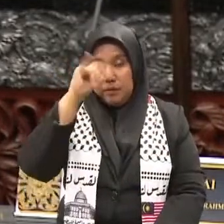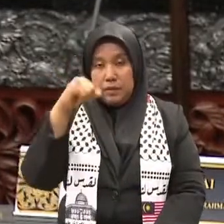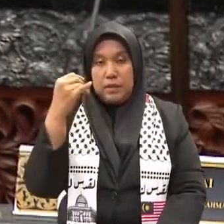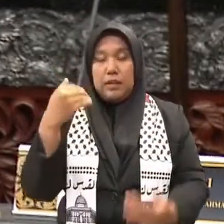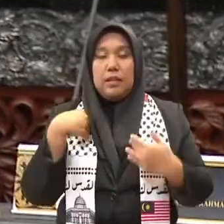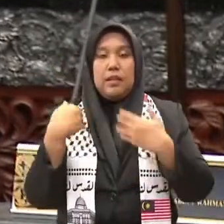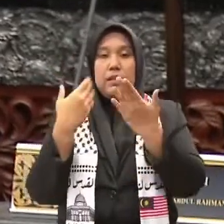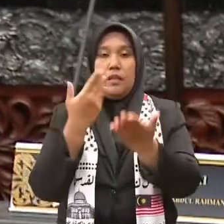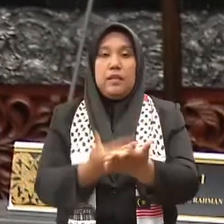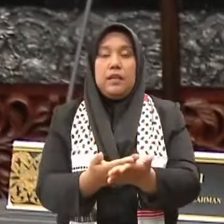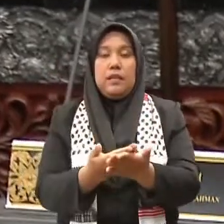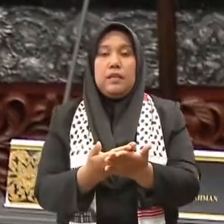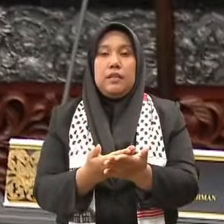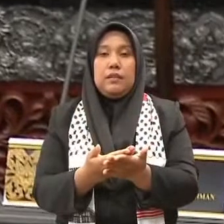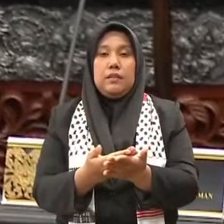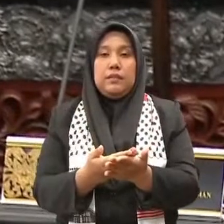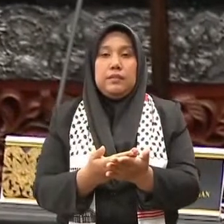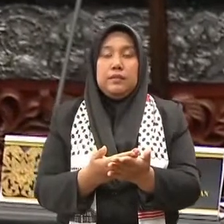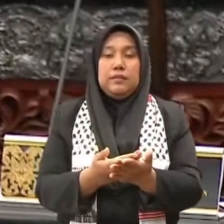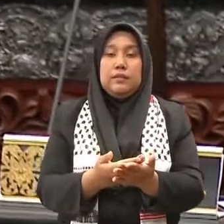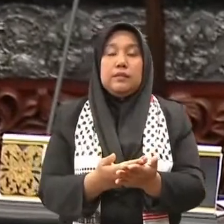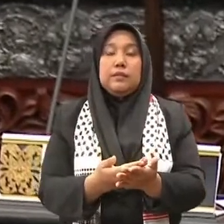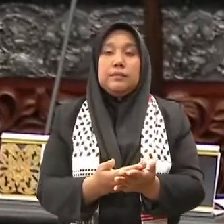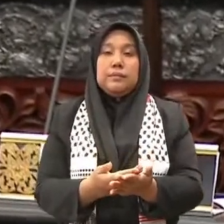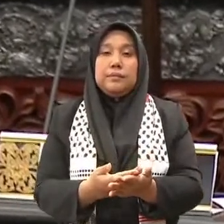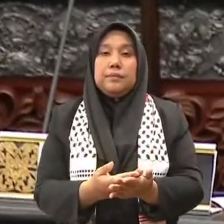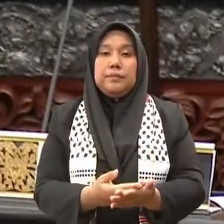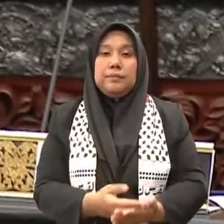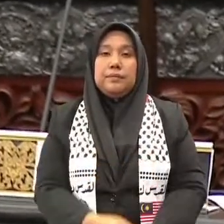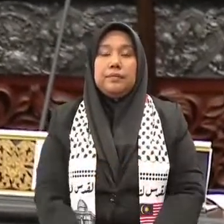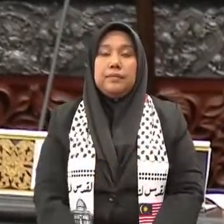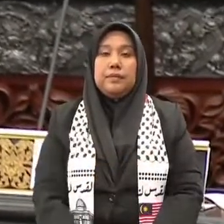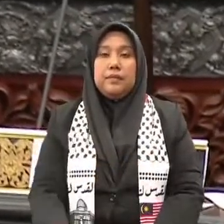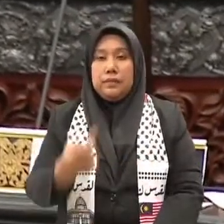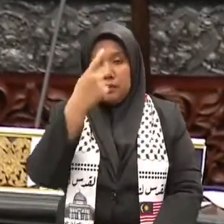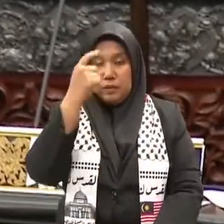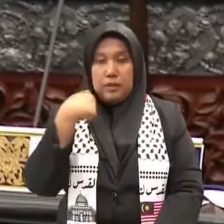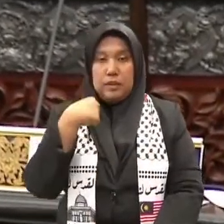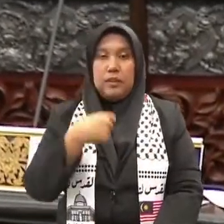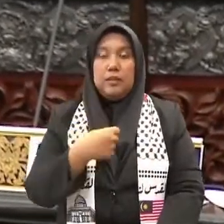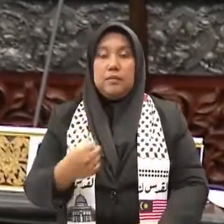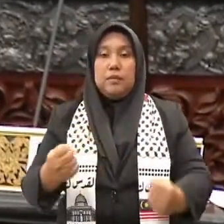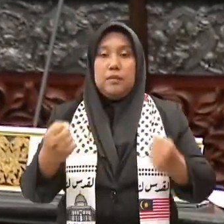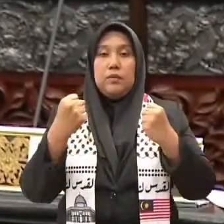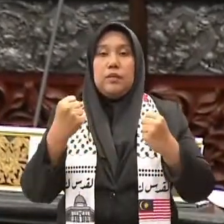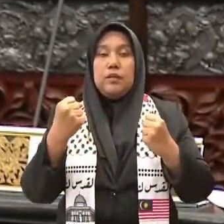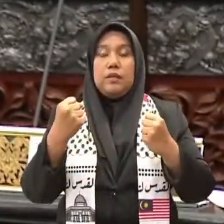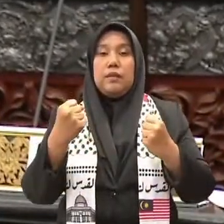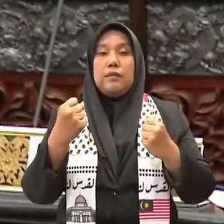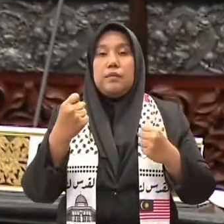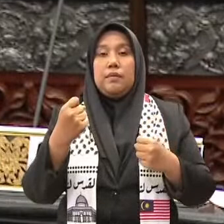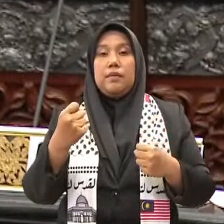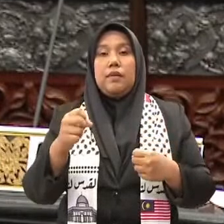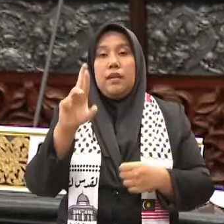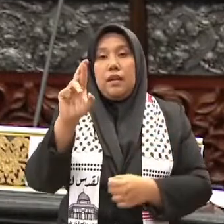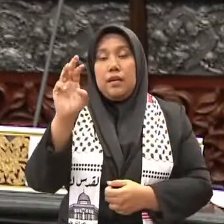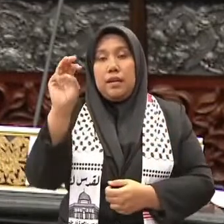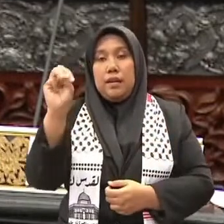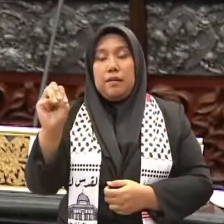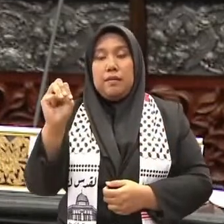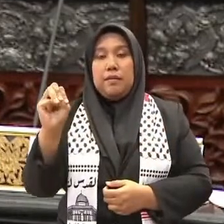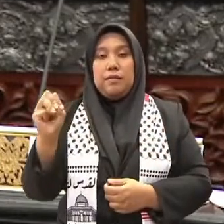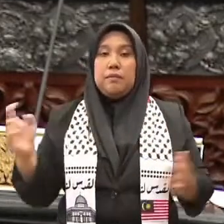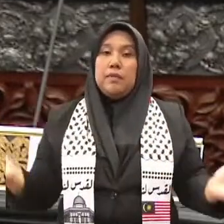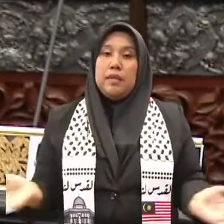ini antara low hanging fruit izin untuk kita memperkukuhkan mata Wang dengan menggalakkan lebih